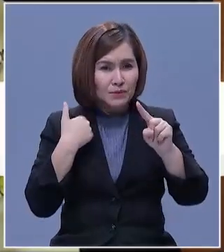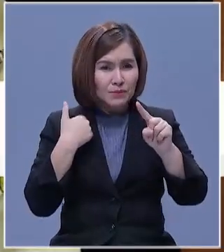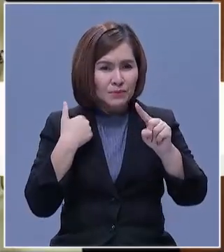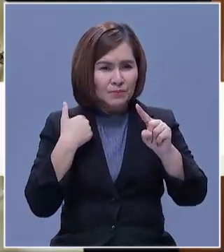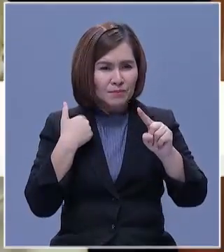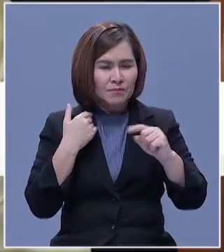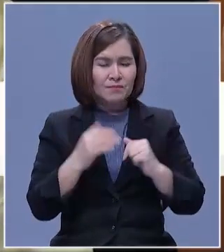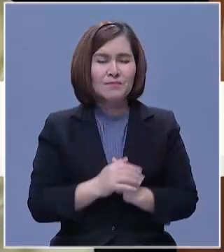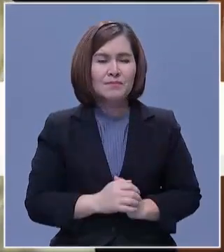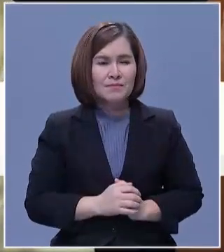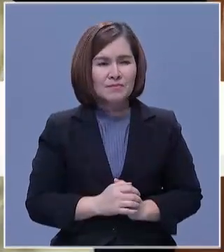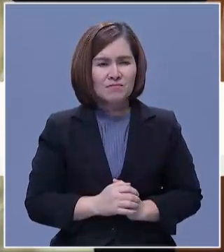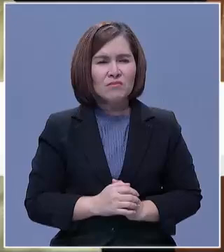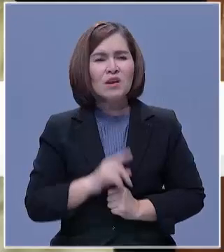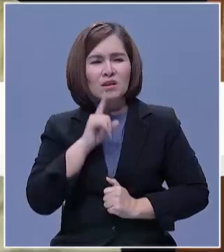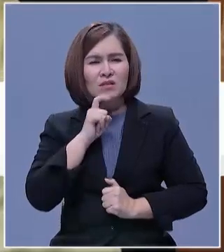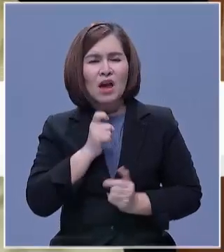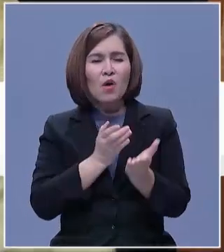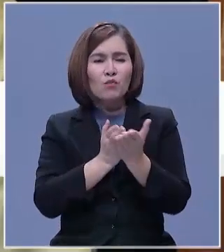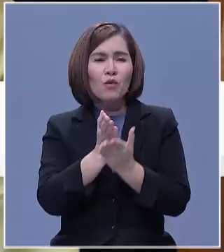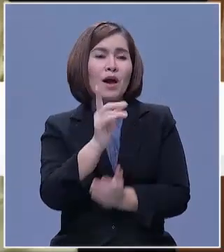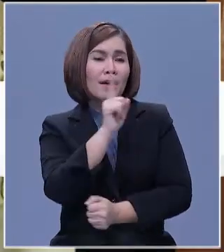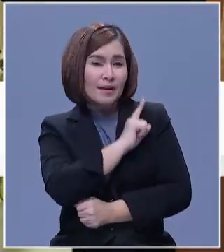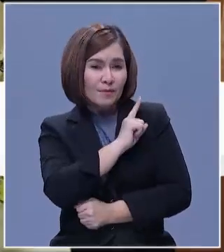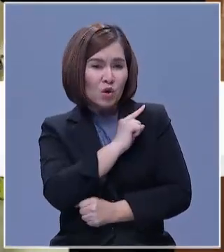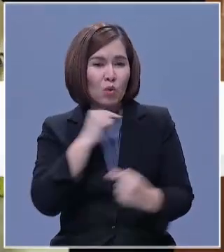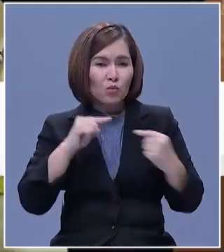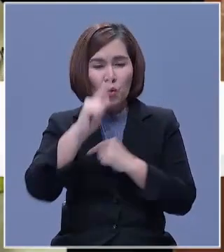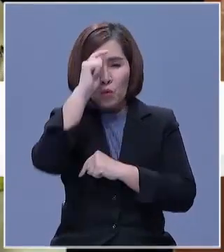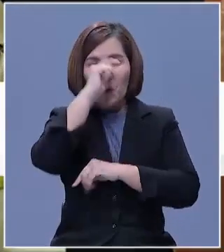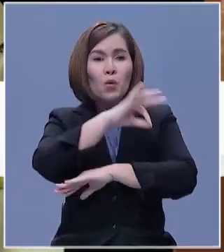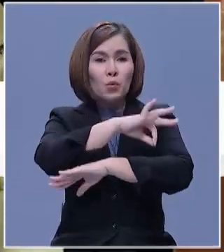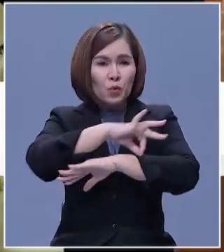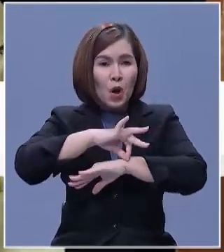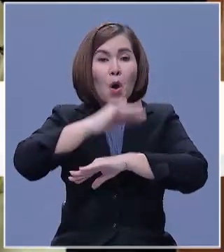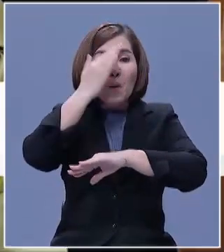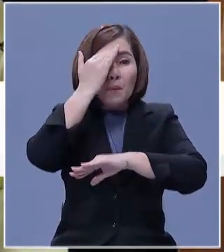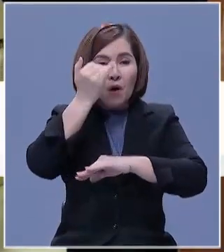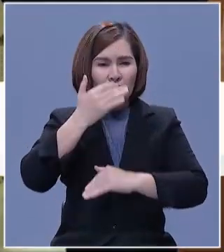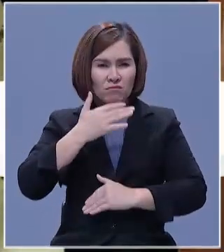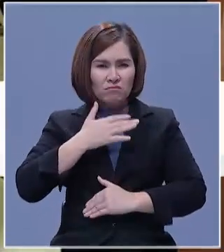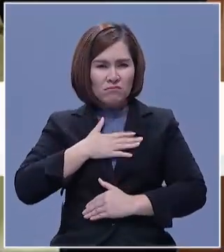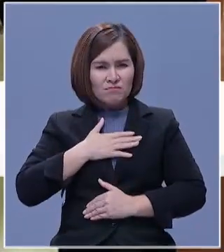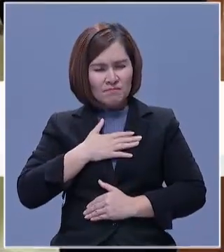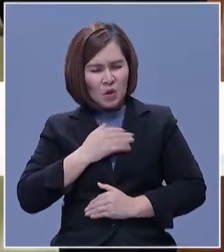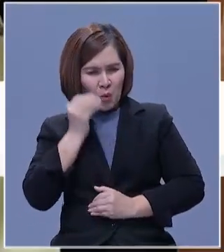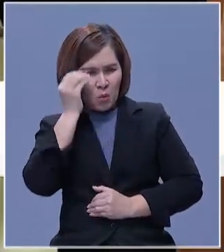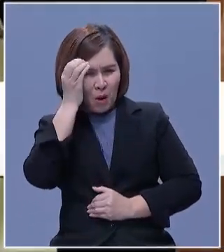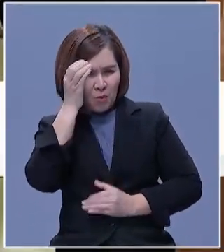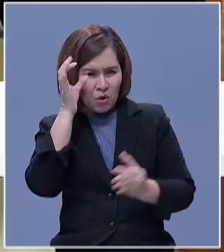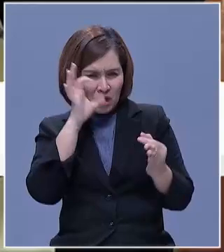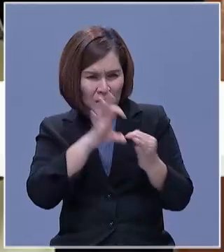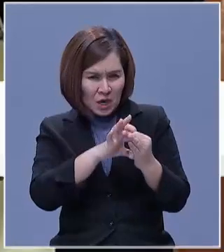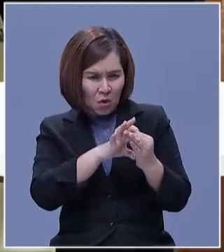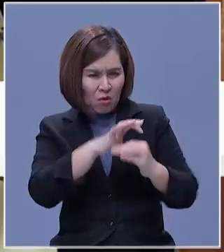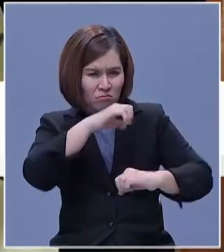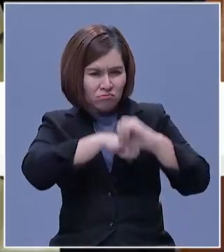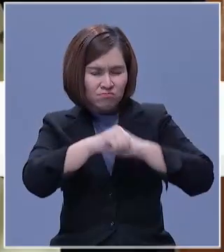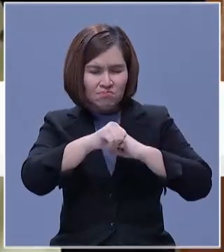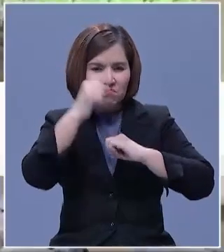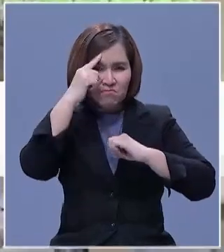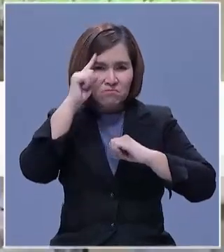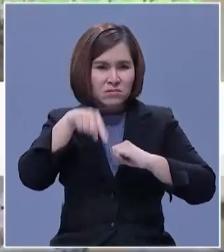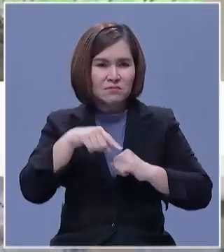อันนี้ก็ต้องถามเป็นจากวิศวกรอีกทีนึงค่ะเพราะว่าเราเองแล้วก็ไม่ได้มีความรู้เกี่ยวกับเรื่องก่อสร้าง